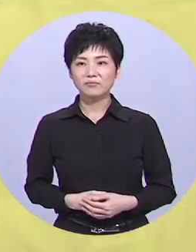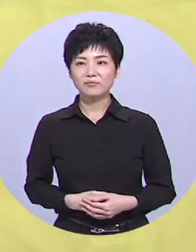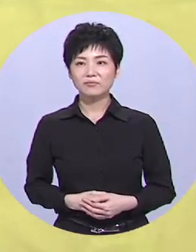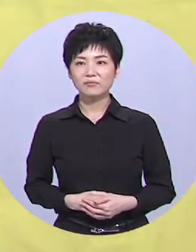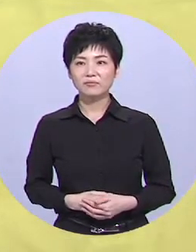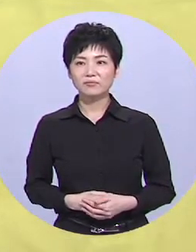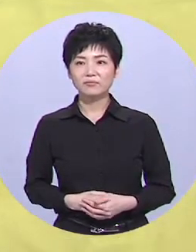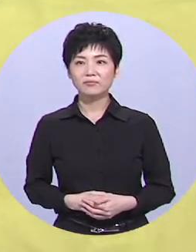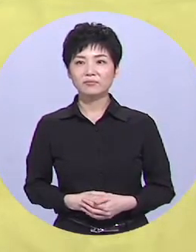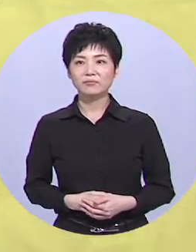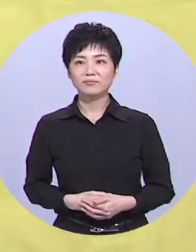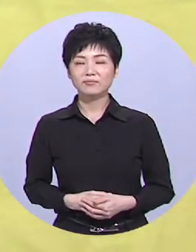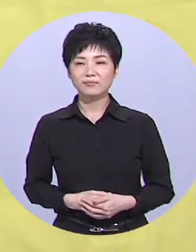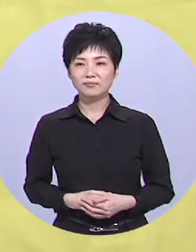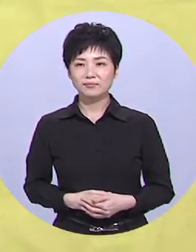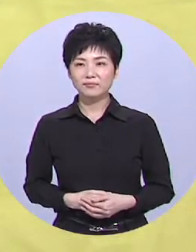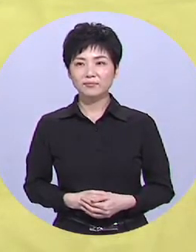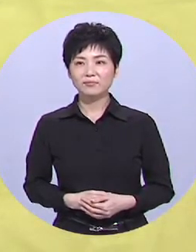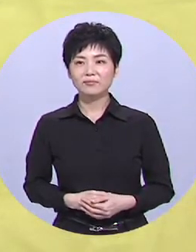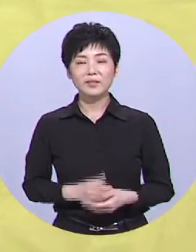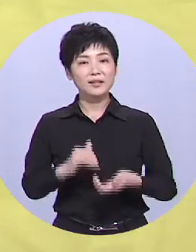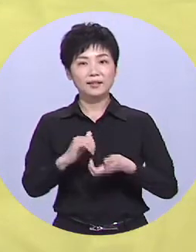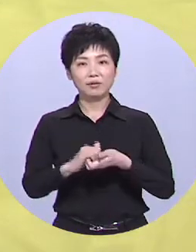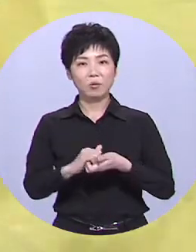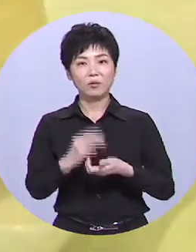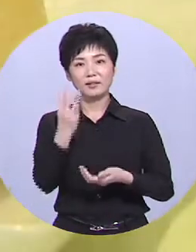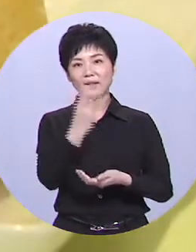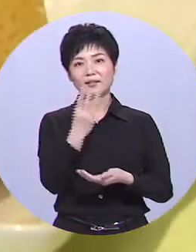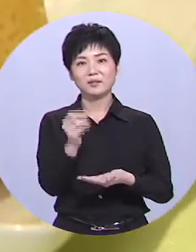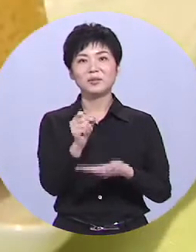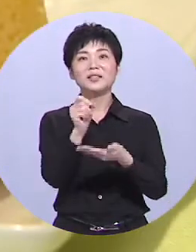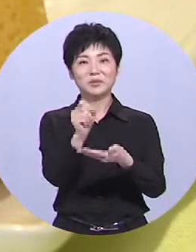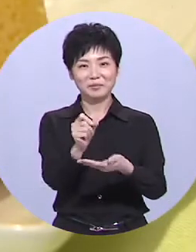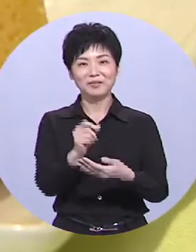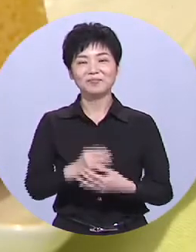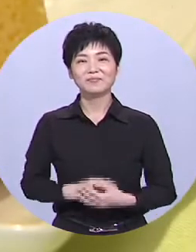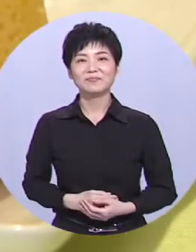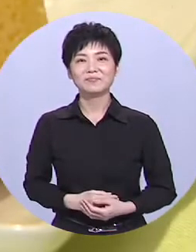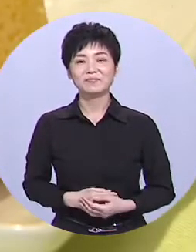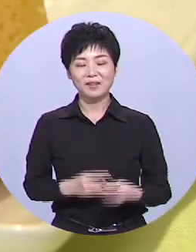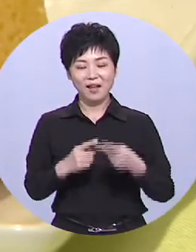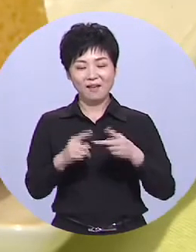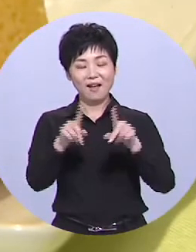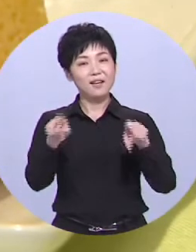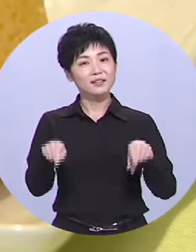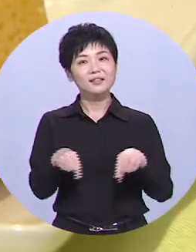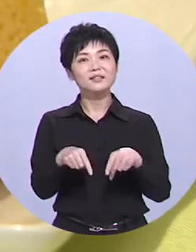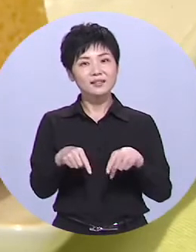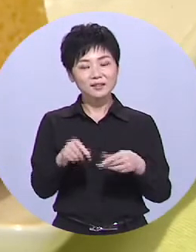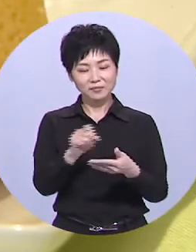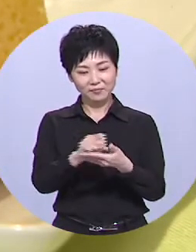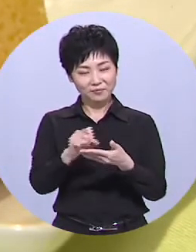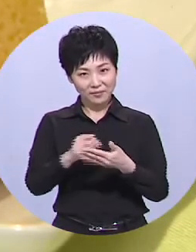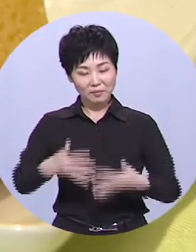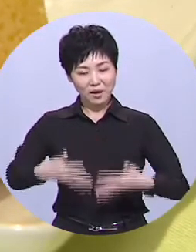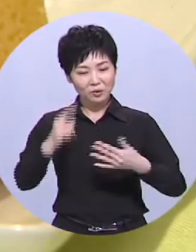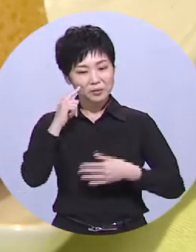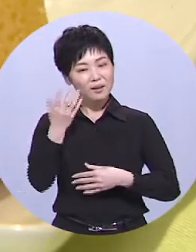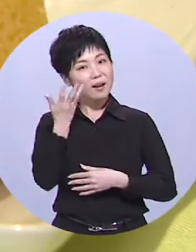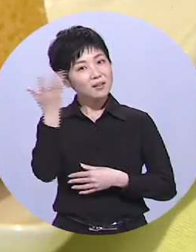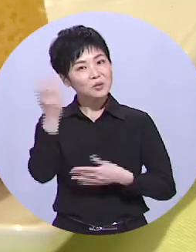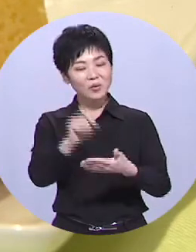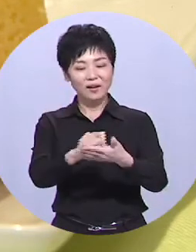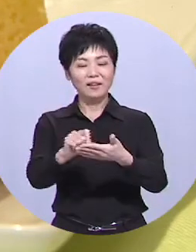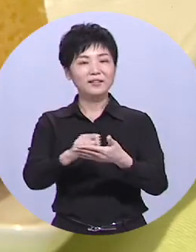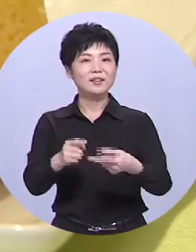士見野スイーツポテトなどのセットを3人の方にプレゼントします。はがきに必要事項、番組のご意見ご